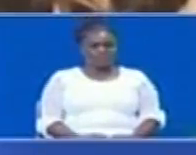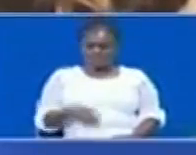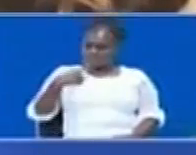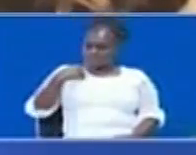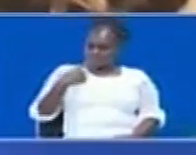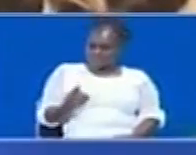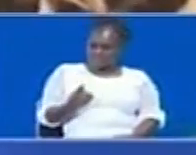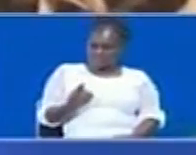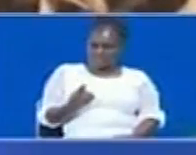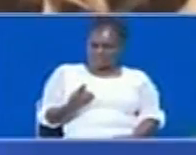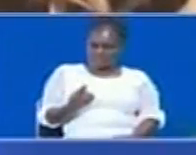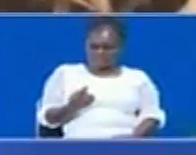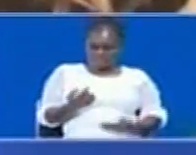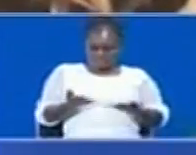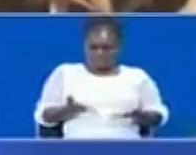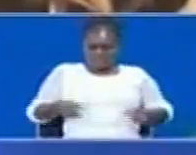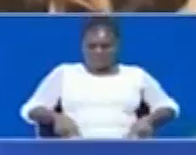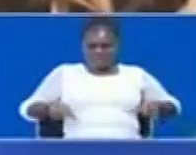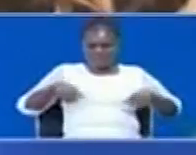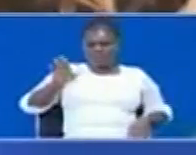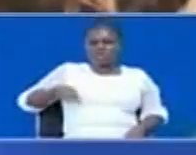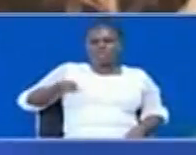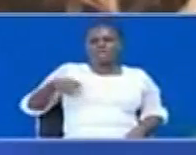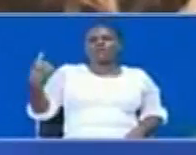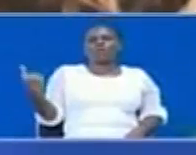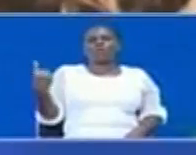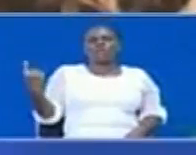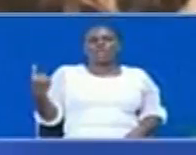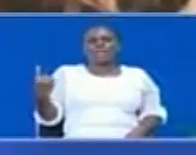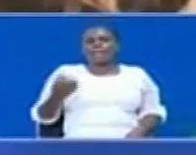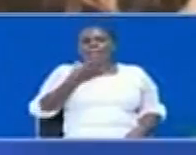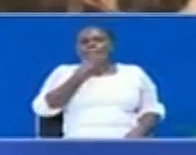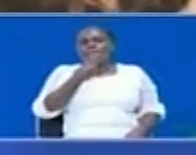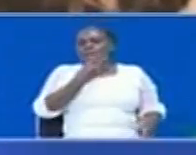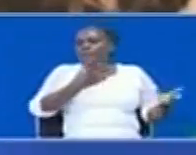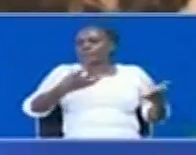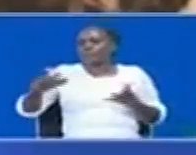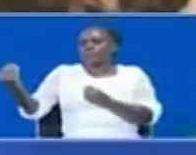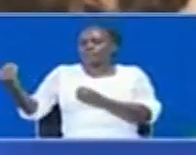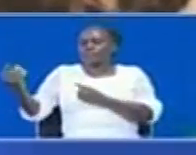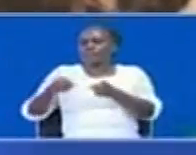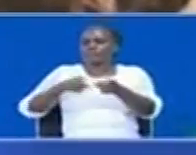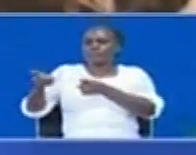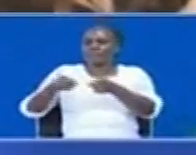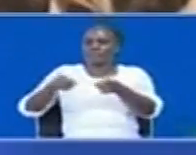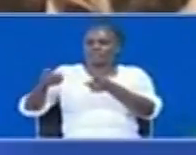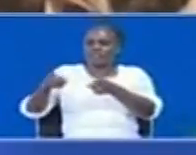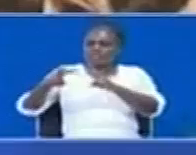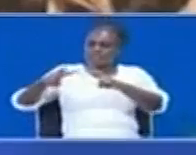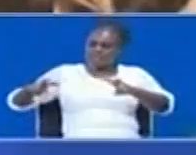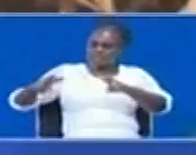Anasema sisi ambaye tunakaa hapa ni wamama peke yake. Wazee wote wametoka, wamefuatilia mali na wako